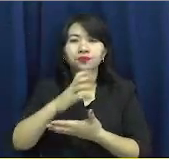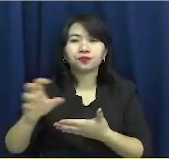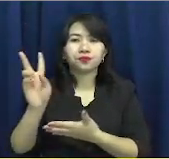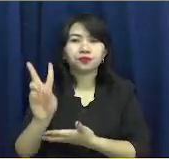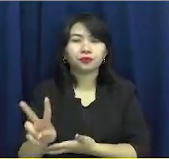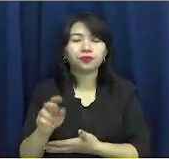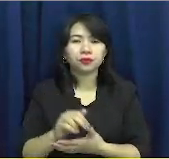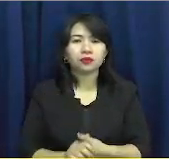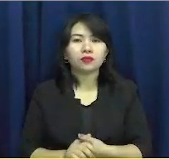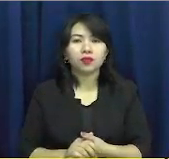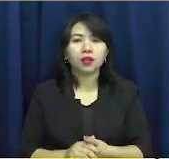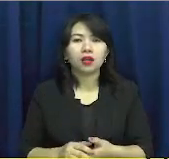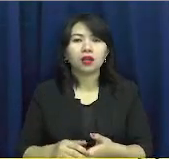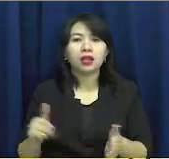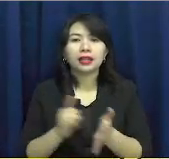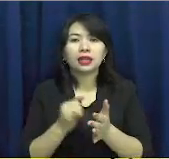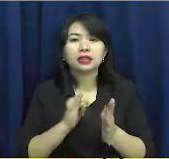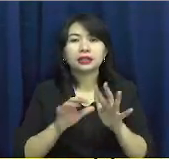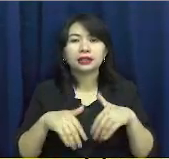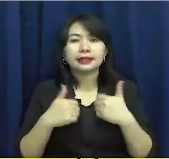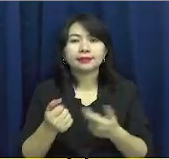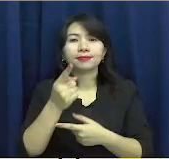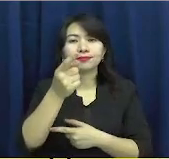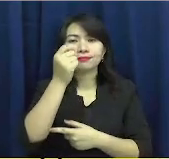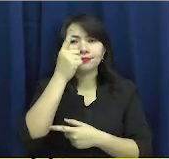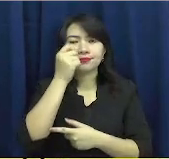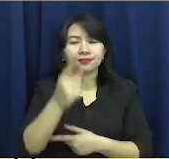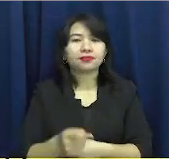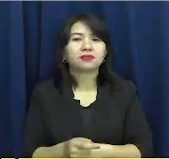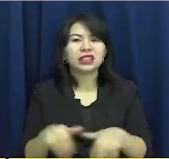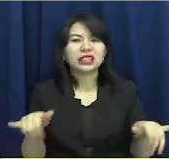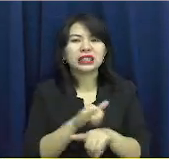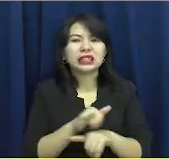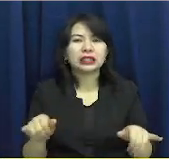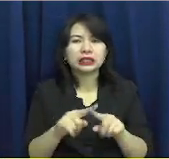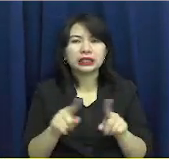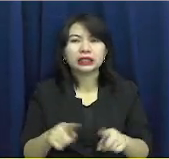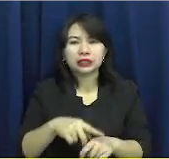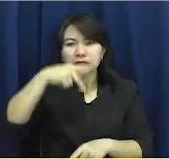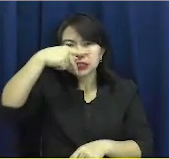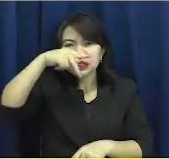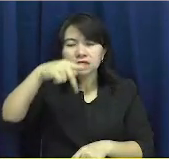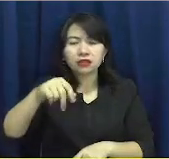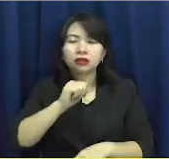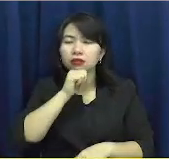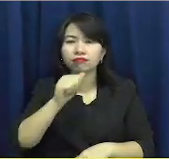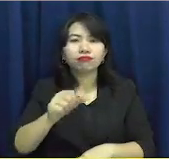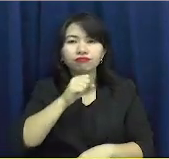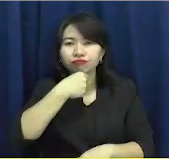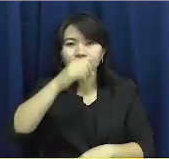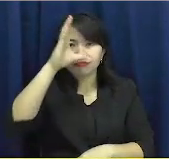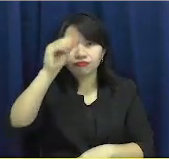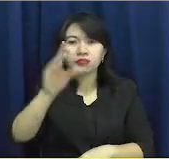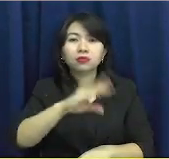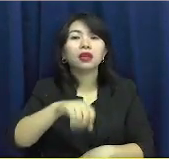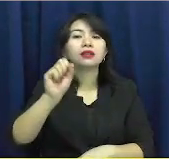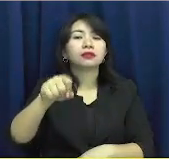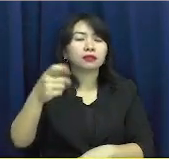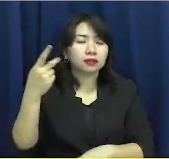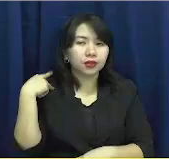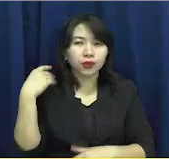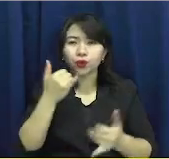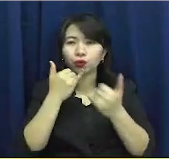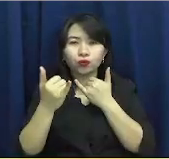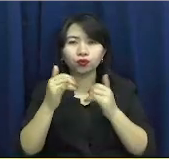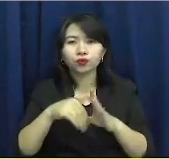naging men. Sa pangunawa, bakit ginagawa yan? Questionable ang spiritual growth po natin dyan. May butas ang spiritual growth po natin dyan. Na